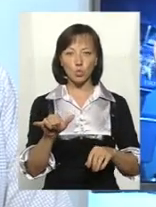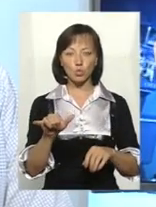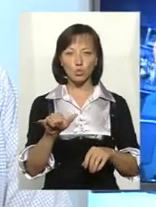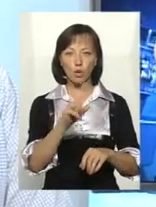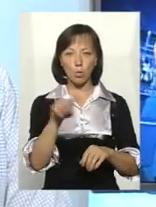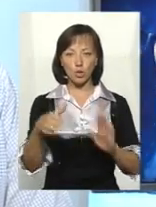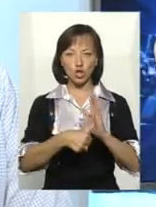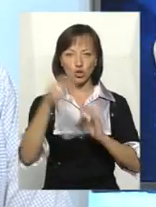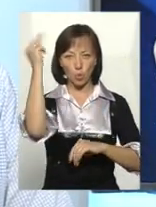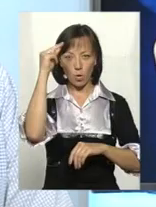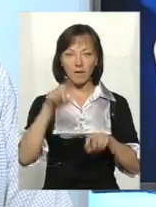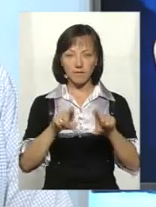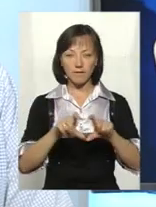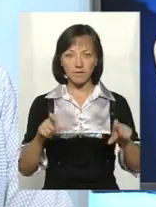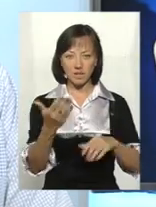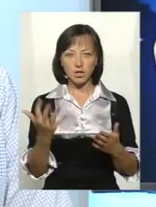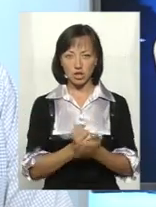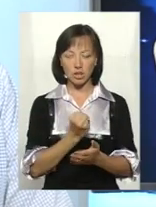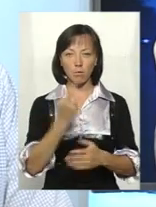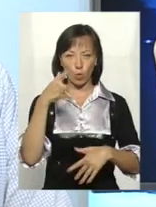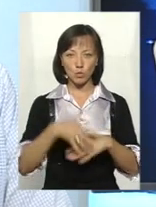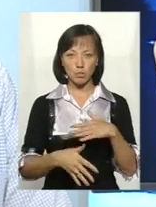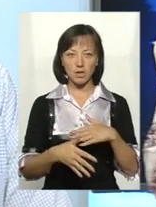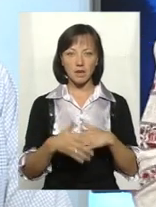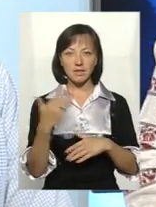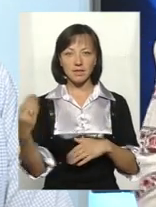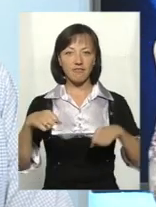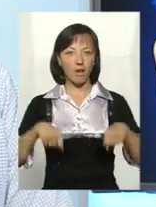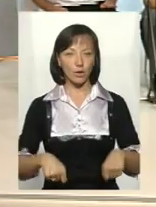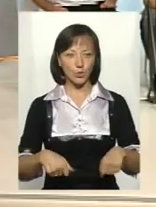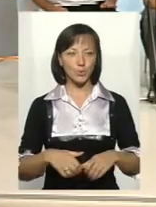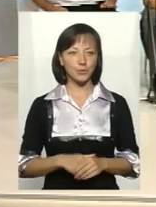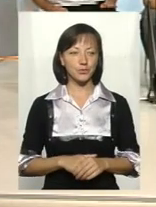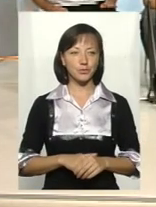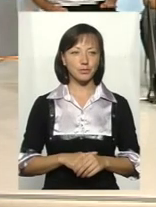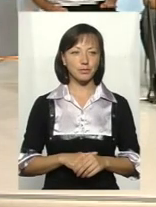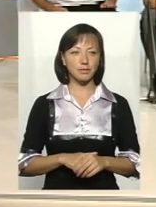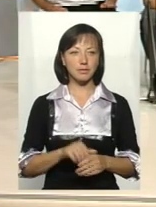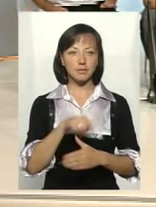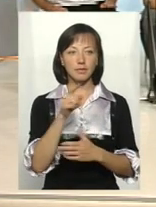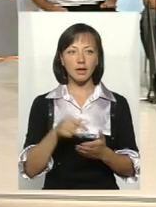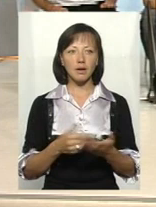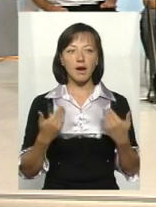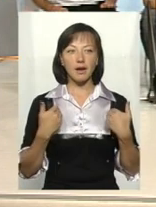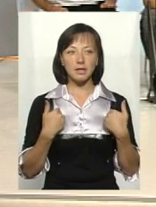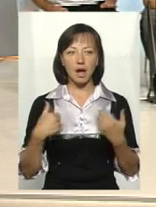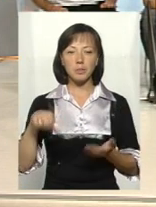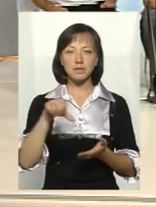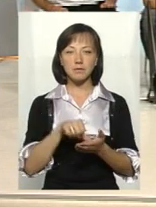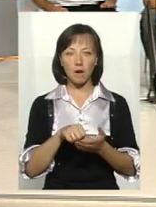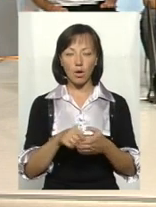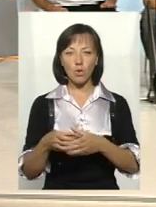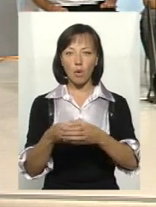школі, чи знайшли ви справді порозуміння з владою? Я представляю громаду батьків 6-ї